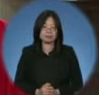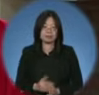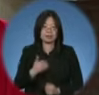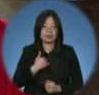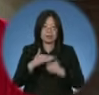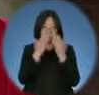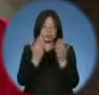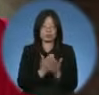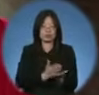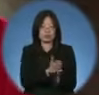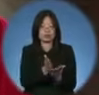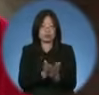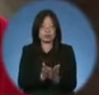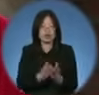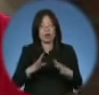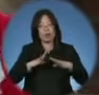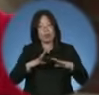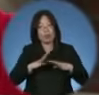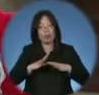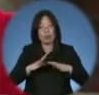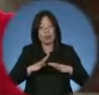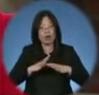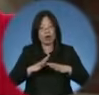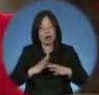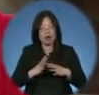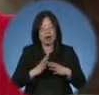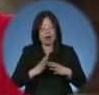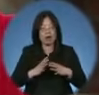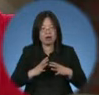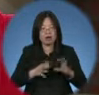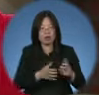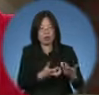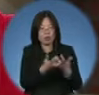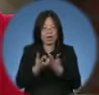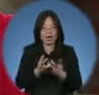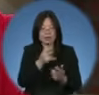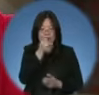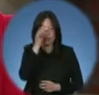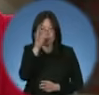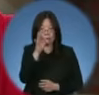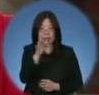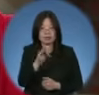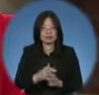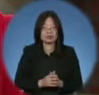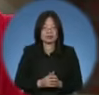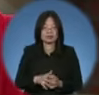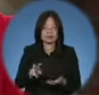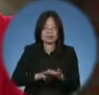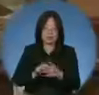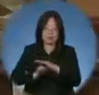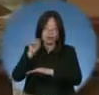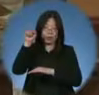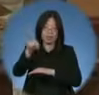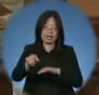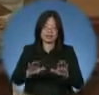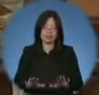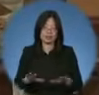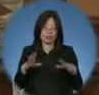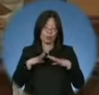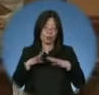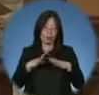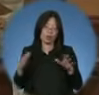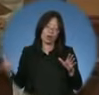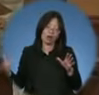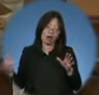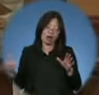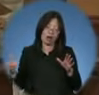사실은 모든 분야에서 공포가 만연해 있다고 보거든요. 그래요. 불안을 넘어서 이제 아직 공포로까지. 예, 예.